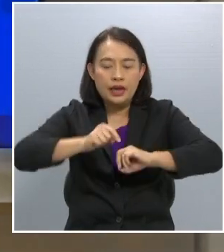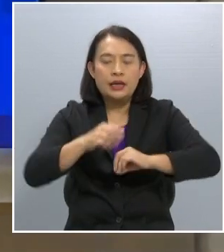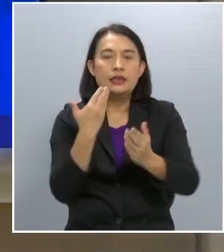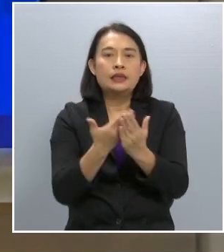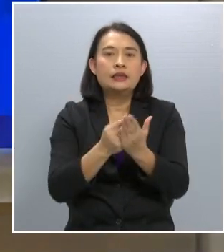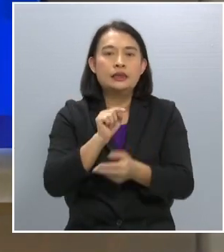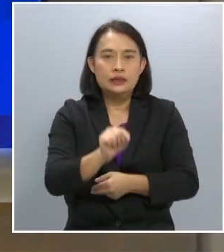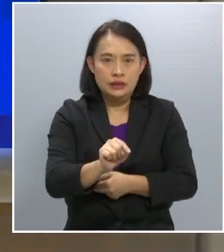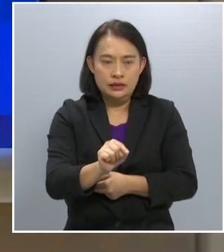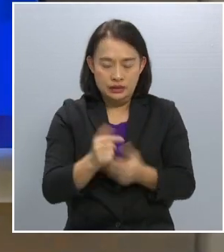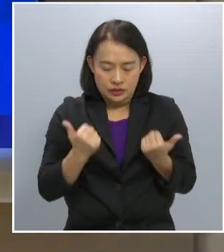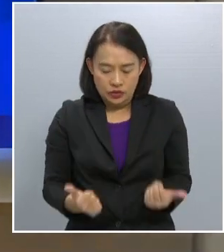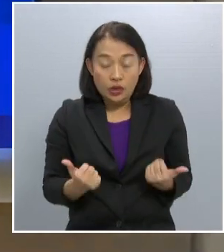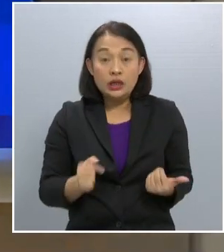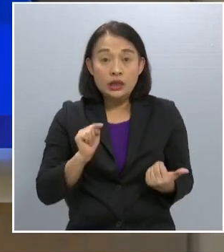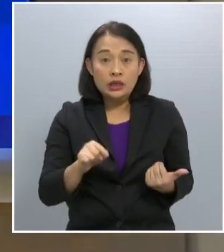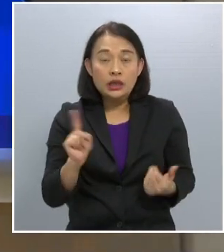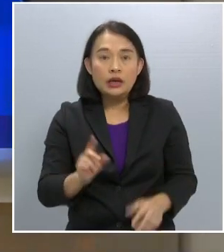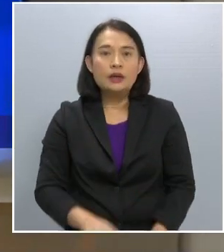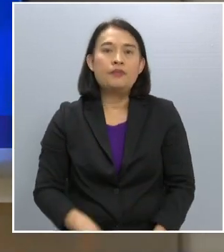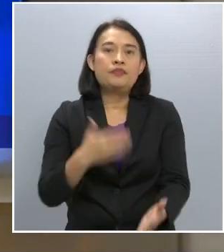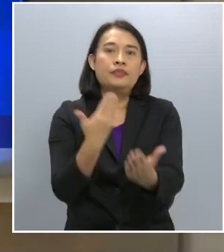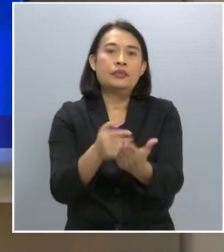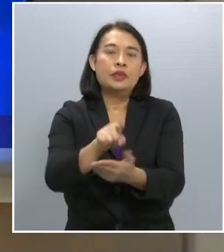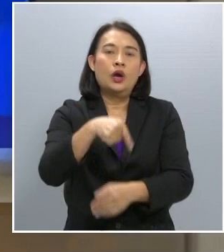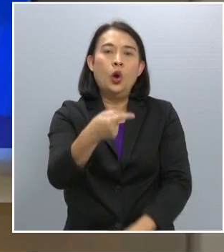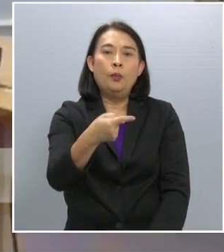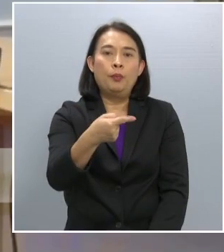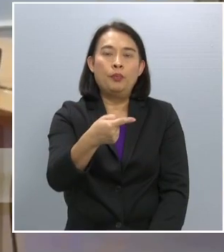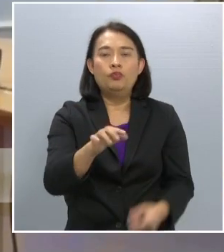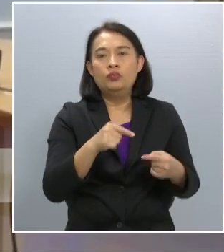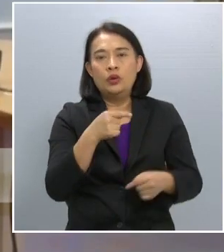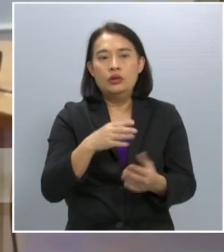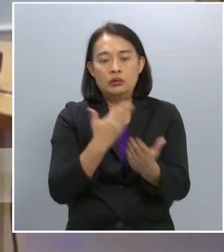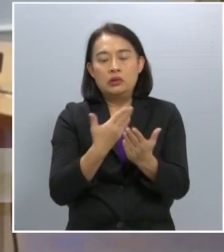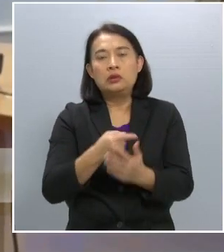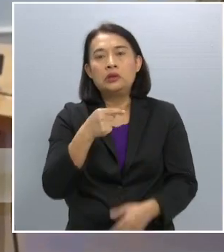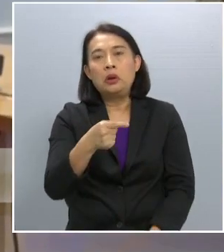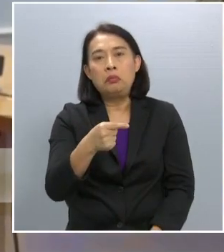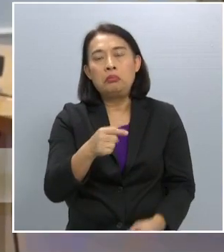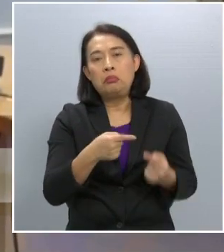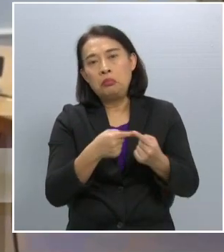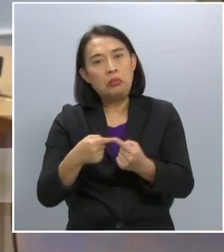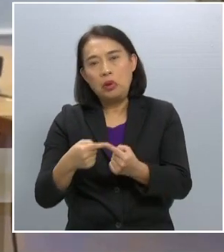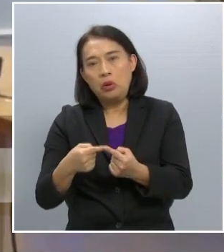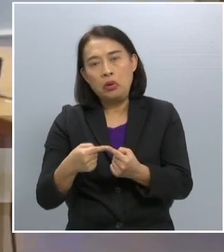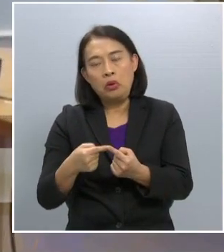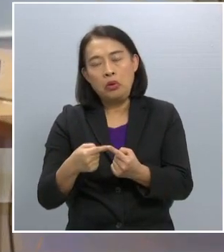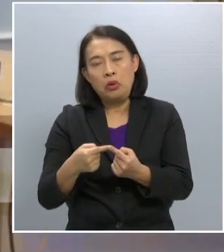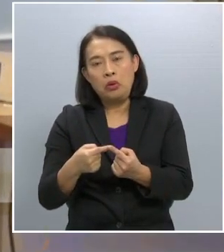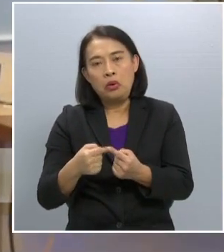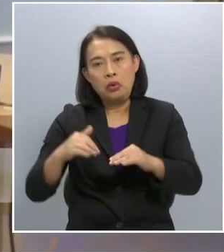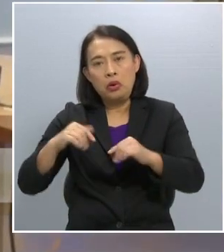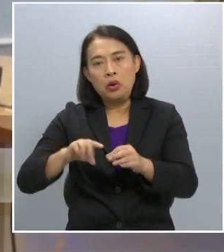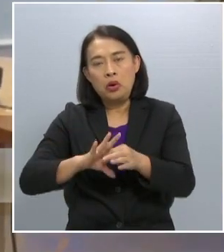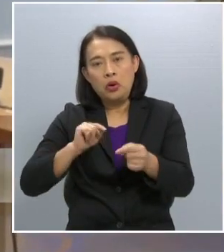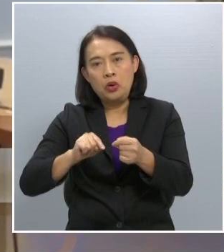นี่กลายเป็นว่าจนถึงขนาดนี้เงินเฟ้อติดลบต่อเนื่องเนี่ยท่านผู้ชมแล้วต่ำสุดในรอบ 34เดือนเกือบ 3